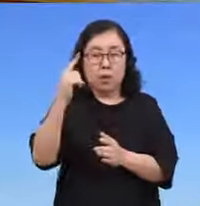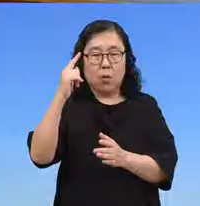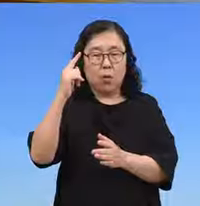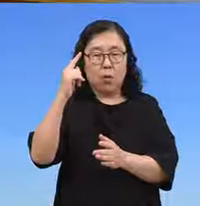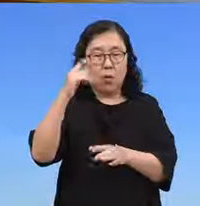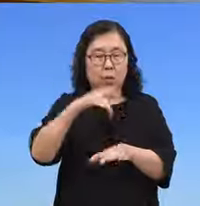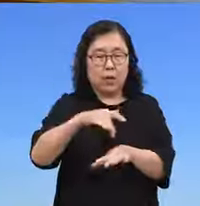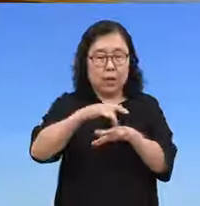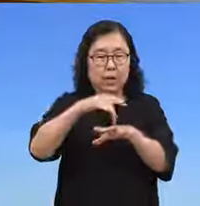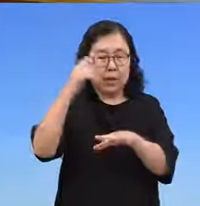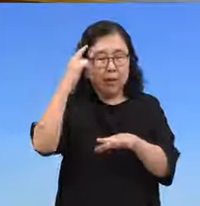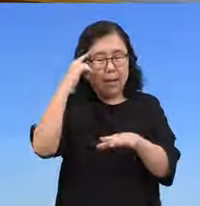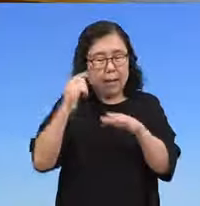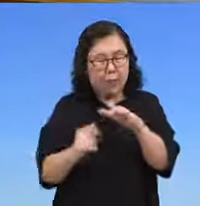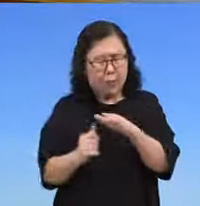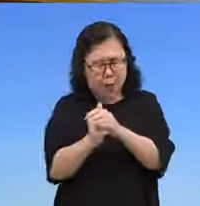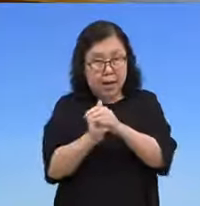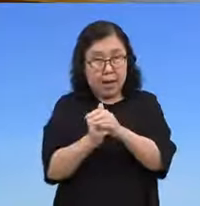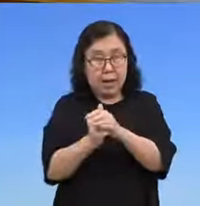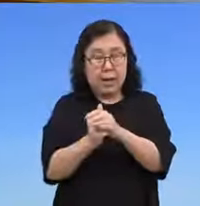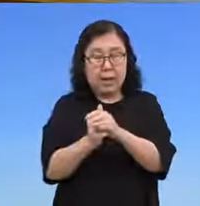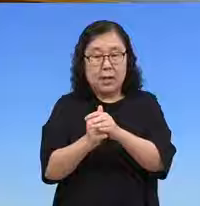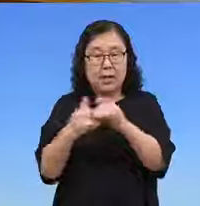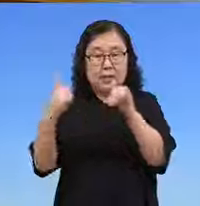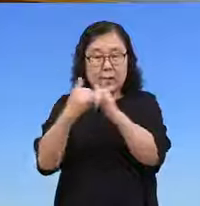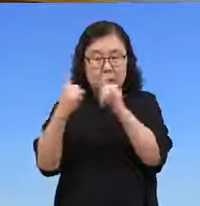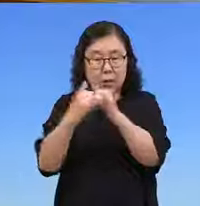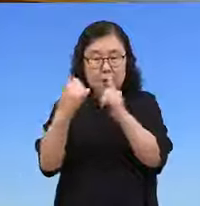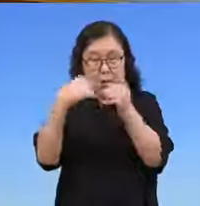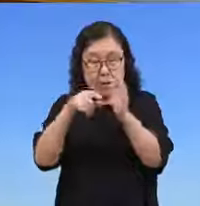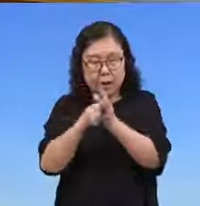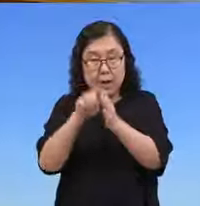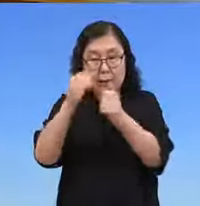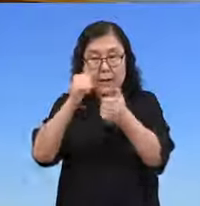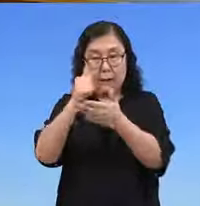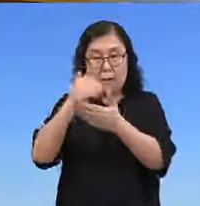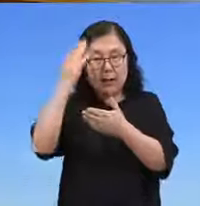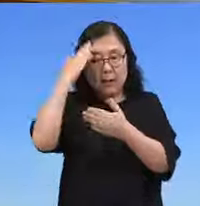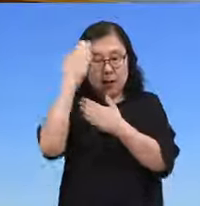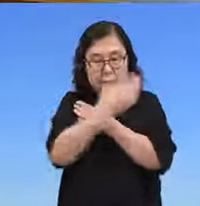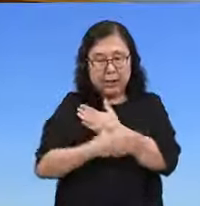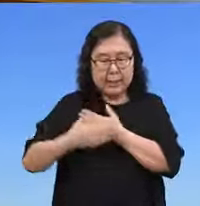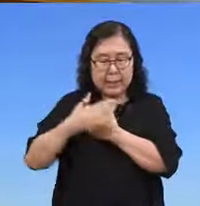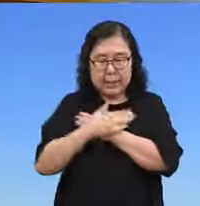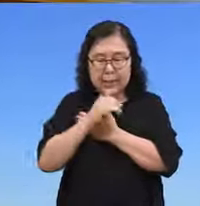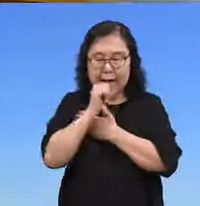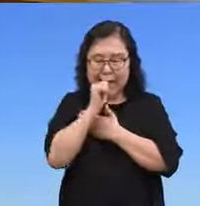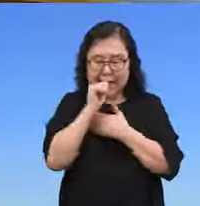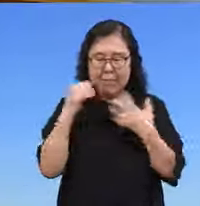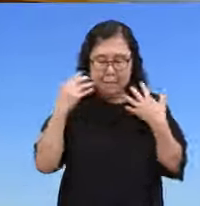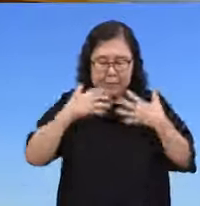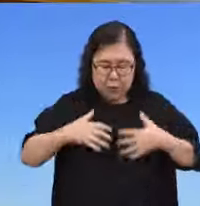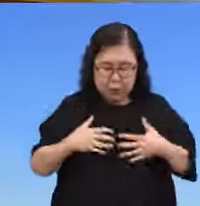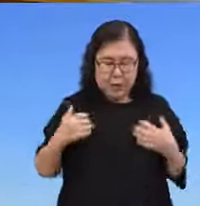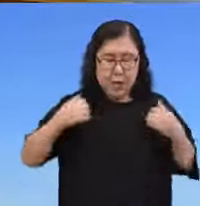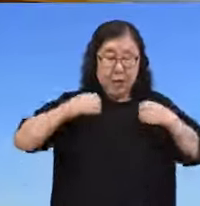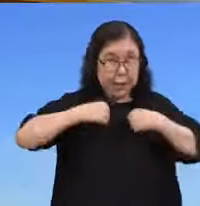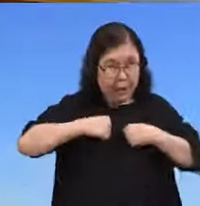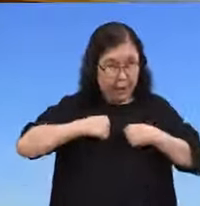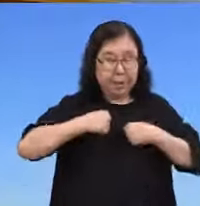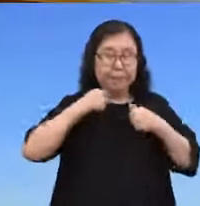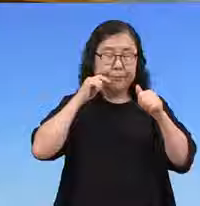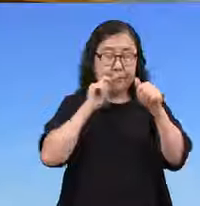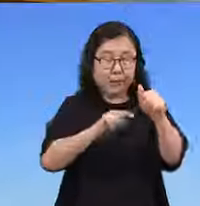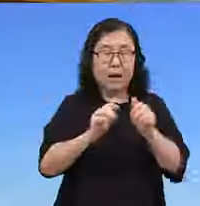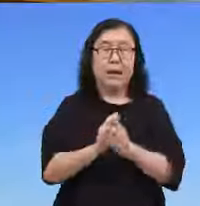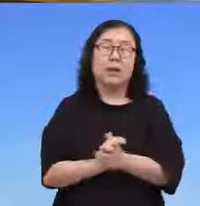간계를 능히 대적하기 위하여 하나님의 전신갑주를 입어라. 그래서 이제 내일부터 시작되는 특별